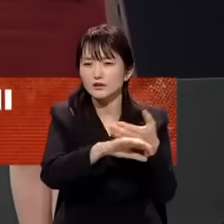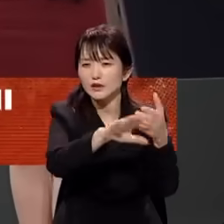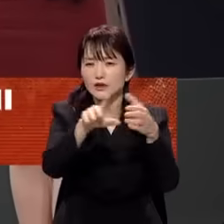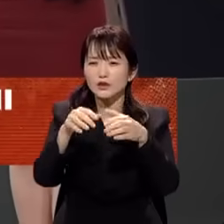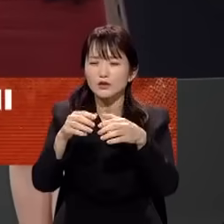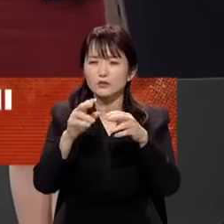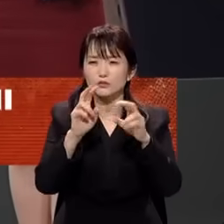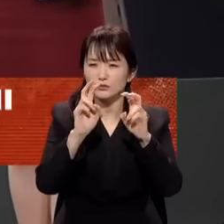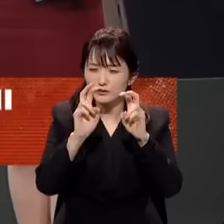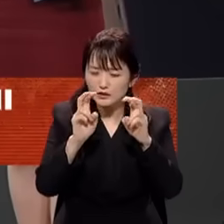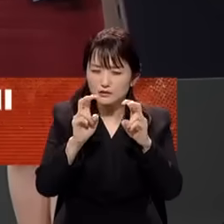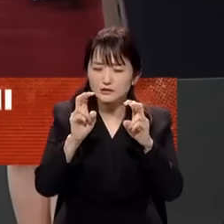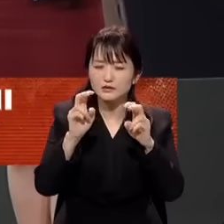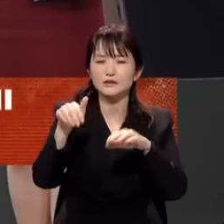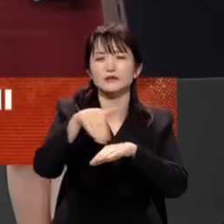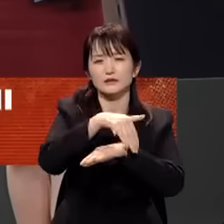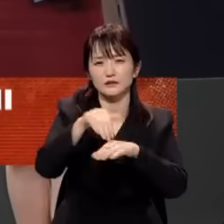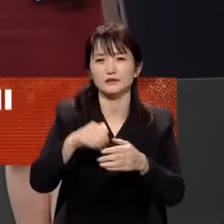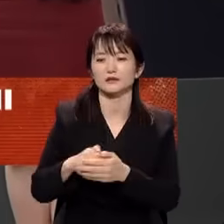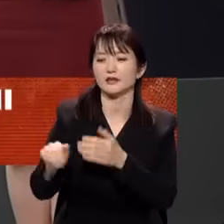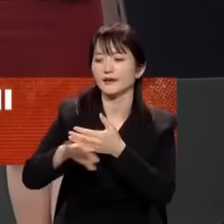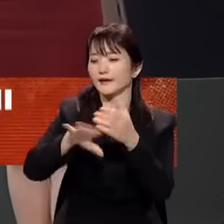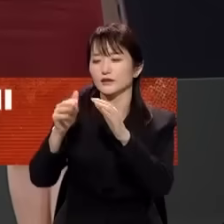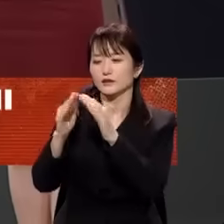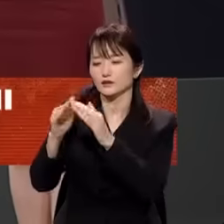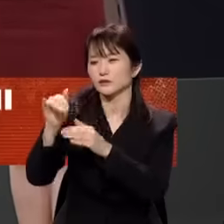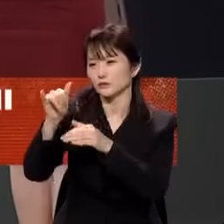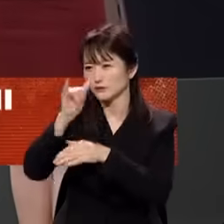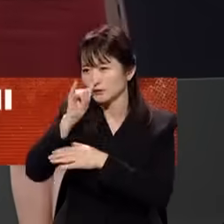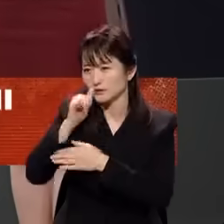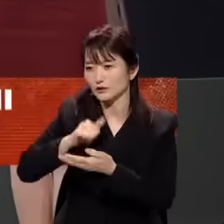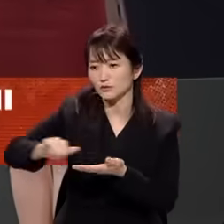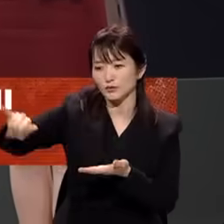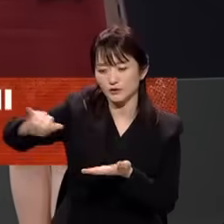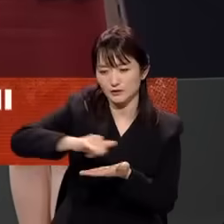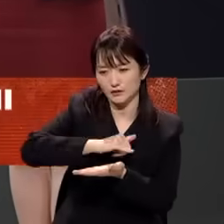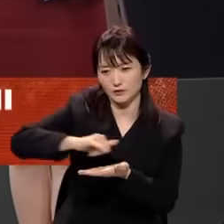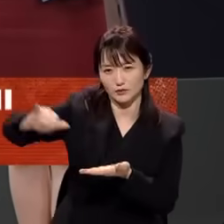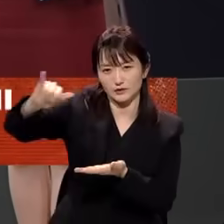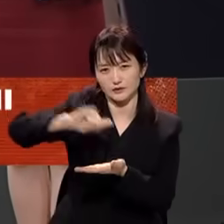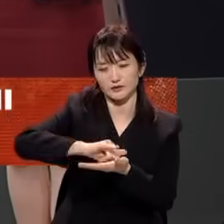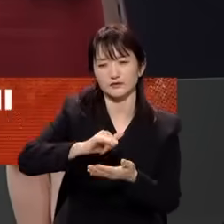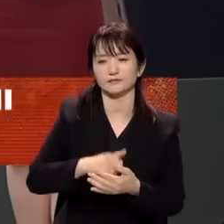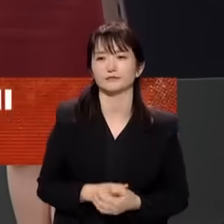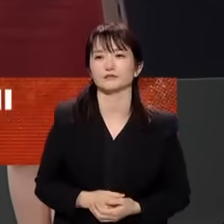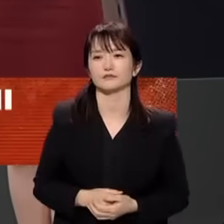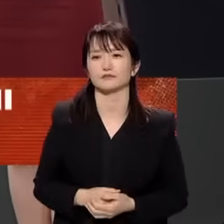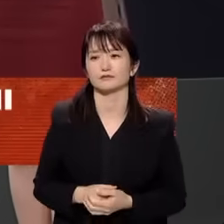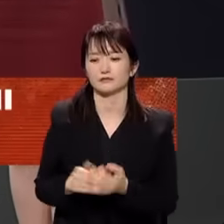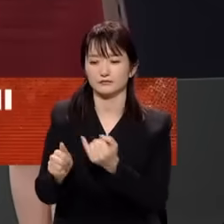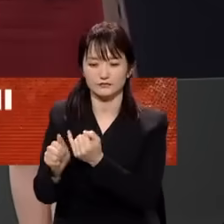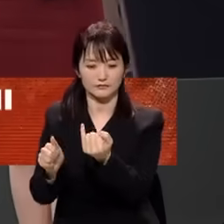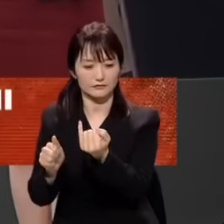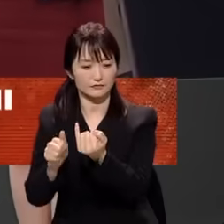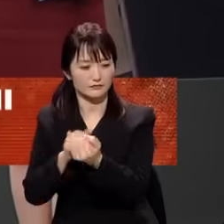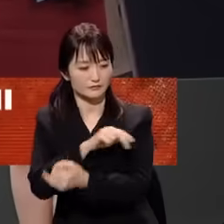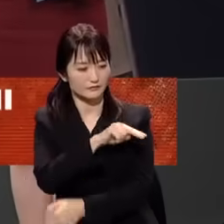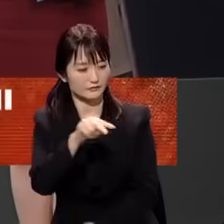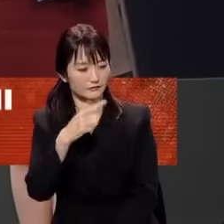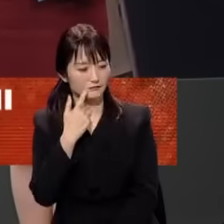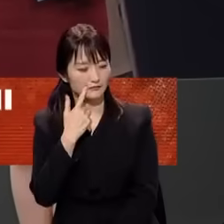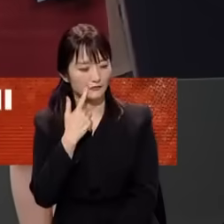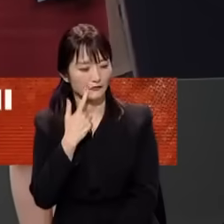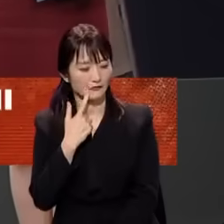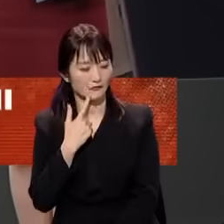기업에 다니는 데다가 해외에도 집이 있어서 수시로 왔다 갔다 한다고 하니 아내는 이 모든 게 너무나 부러워